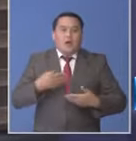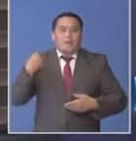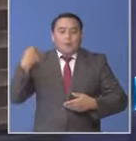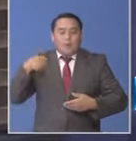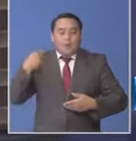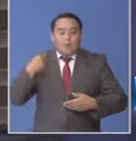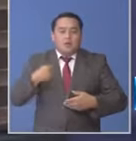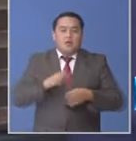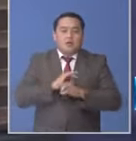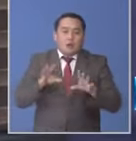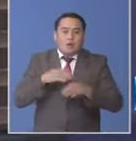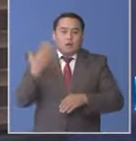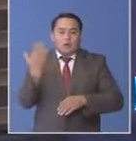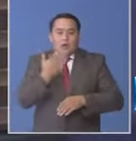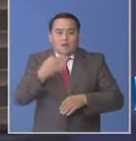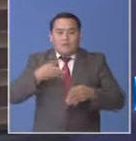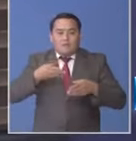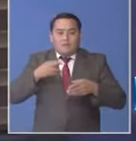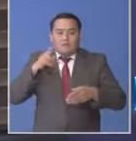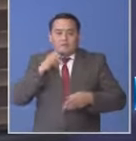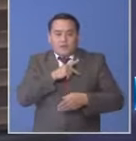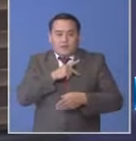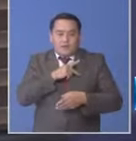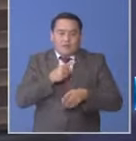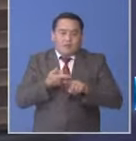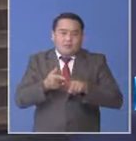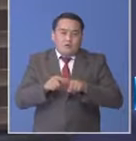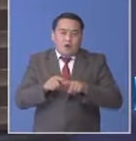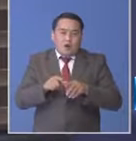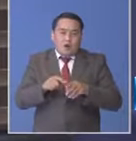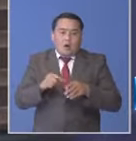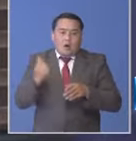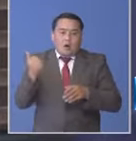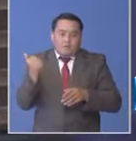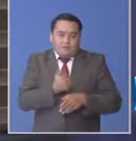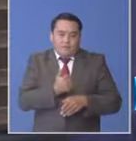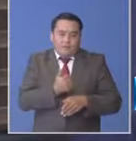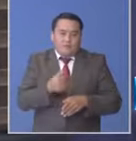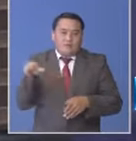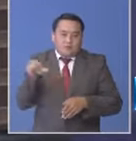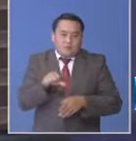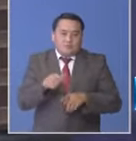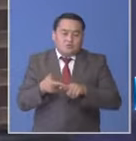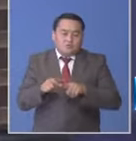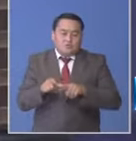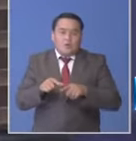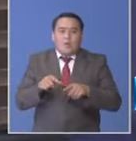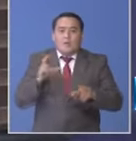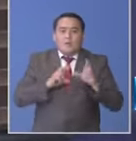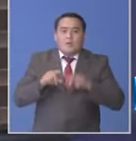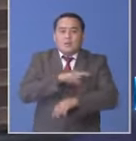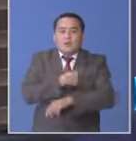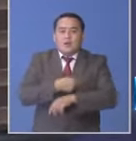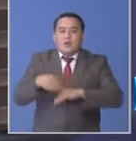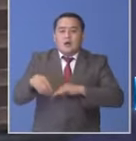постарался донести до зрителя, какой вред может нанести коррупция. Так молодой человек, который учился в медицинском университете и при